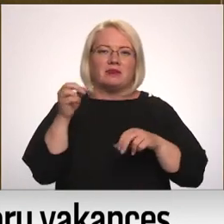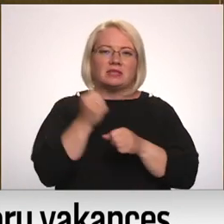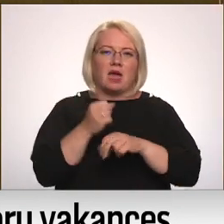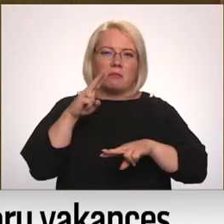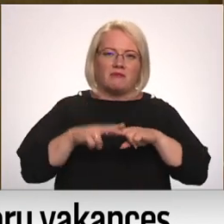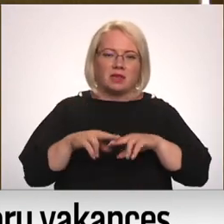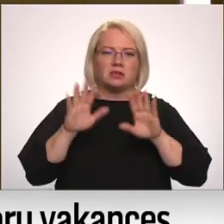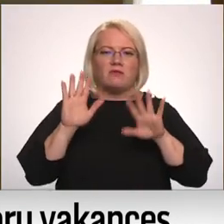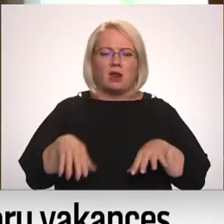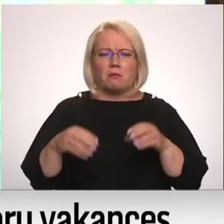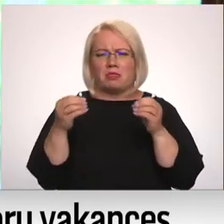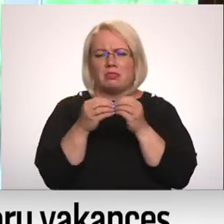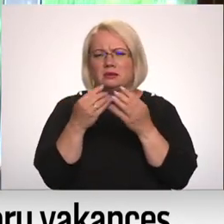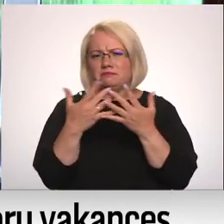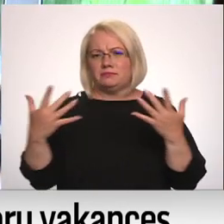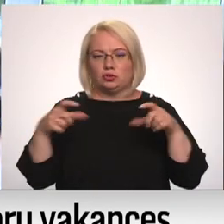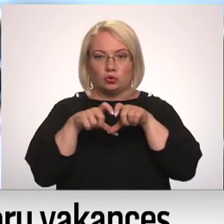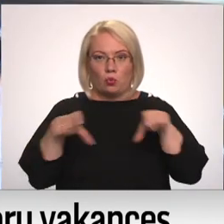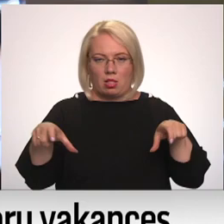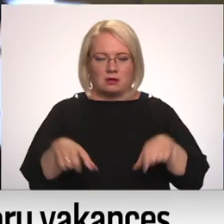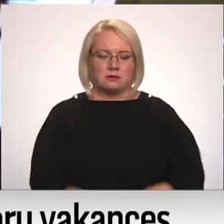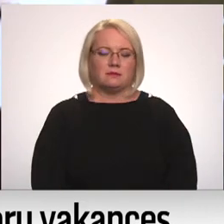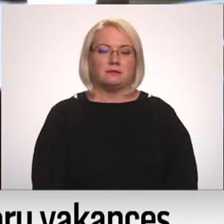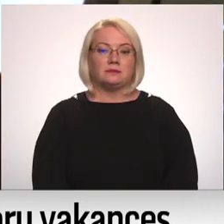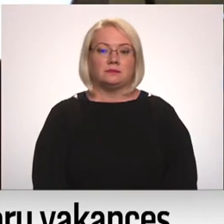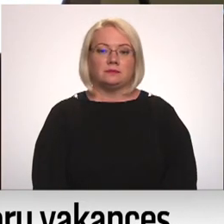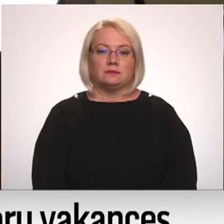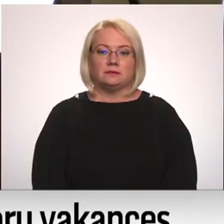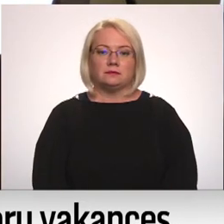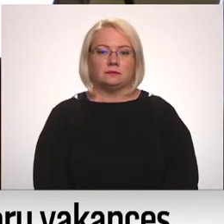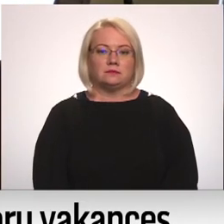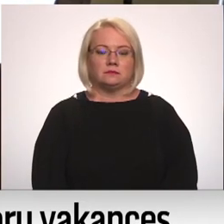vairākos desmitos skolu. Sandra Leitāne, Andris Pāns, Vidzemes televīzija.